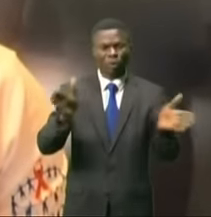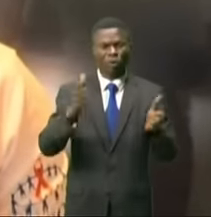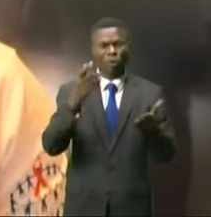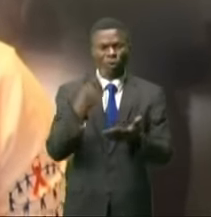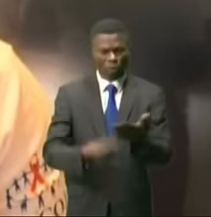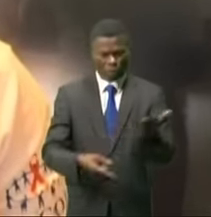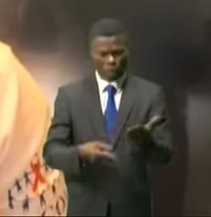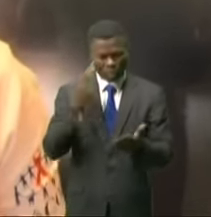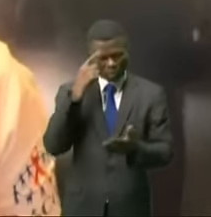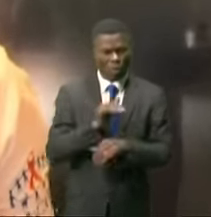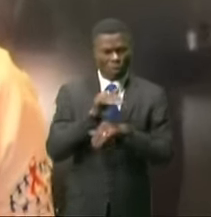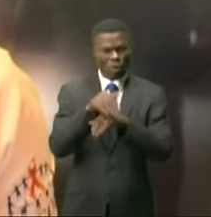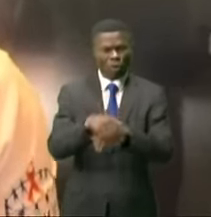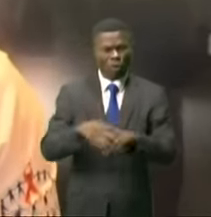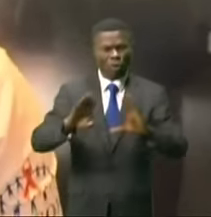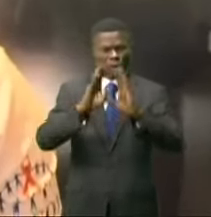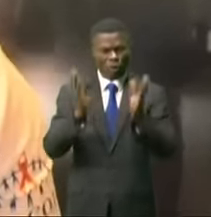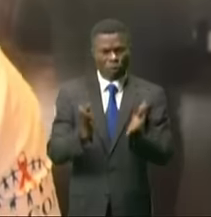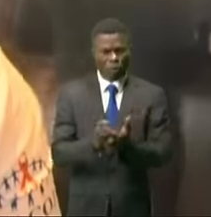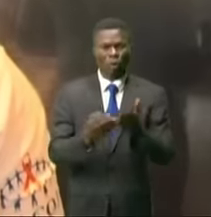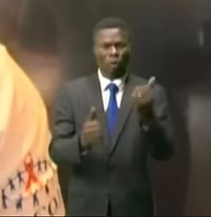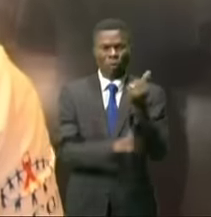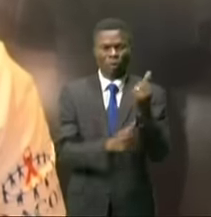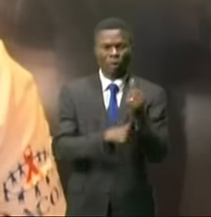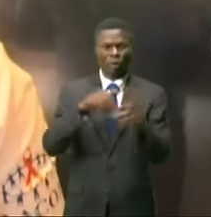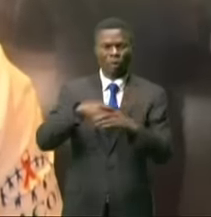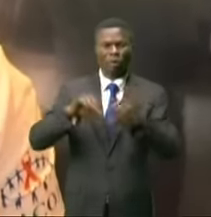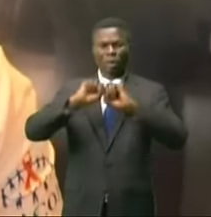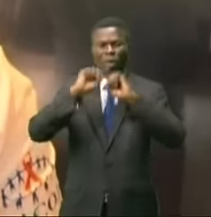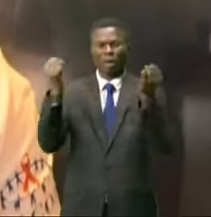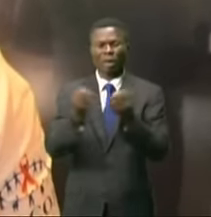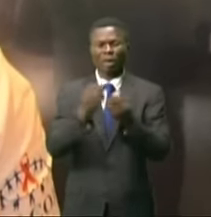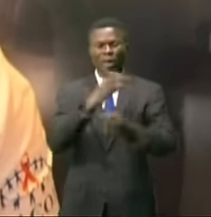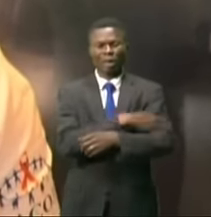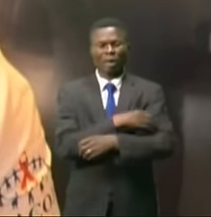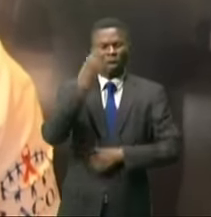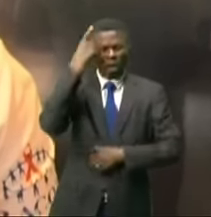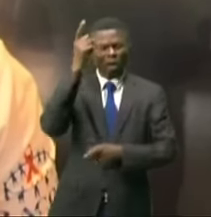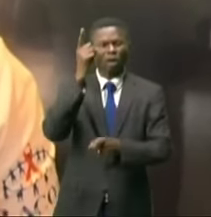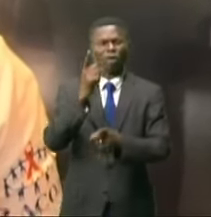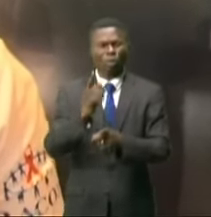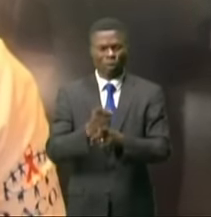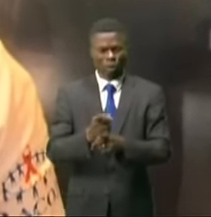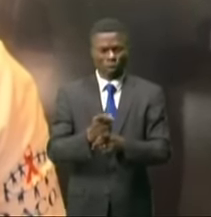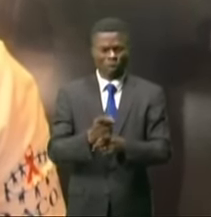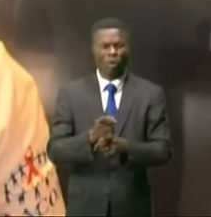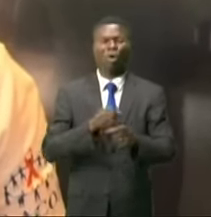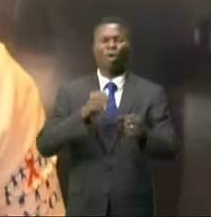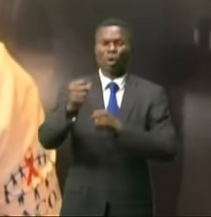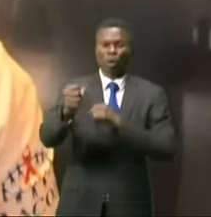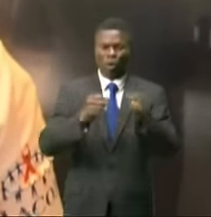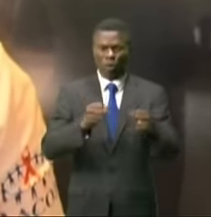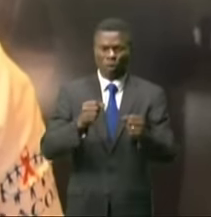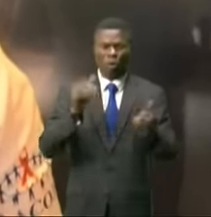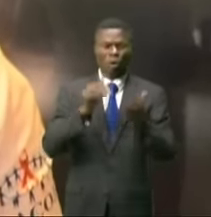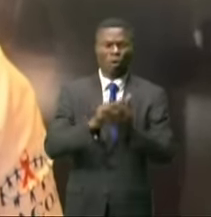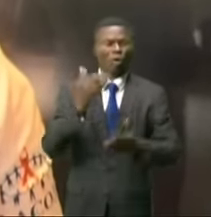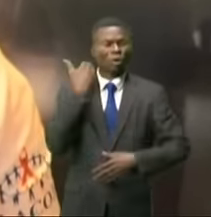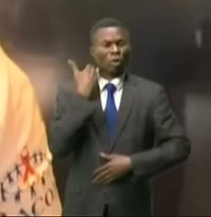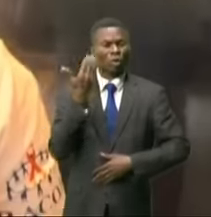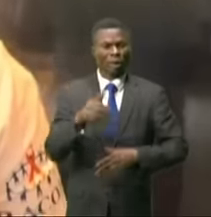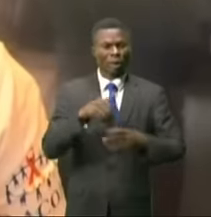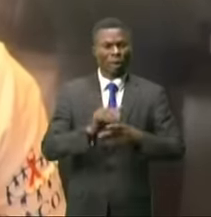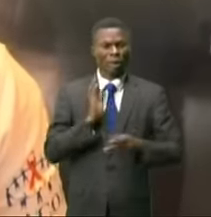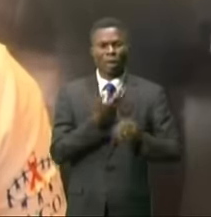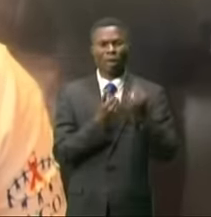faire contribuer toutes les organisations de la société civile à comprendre exactement la lutte contre le paludisme au niveau